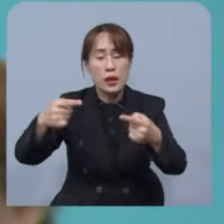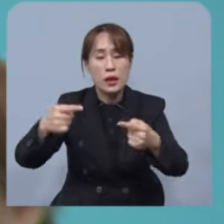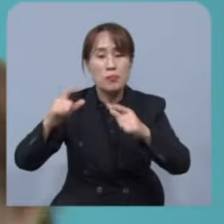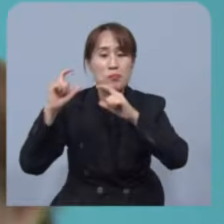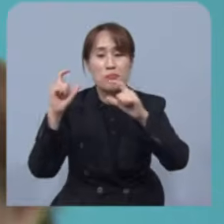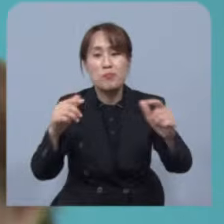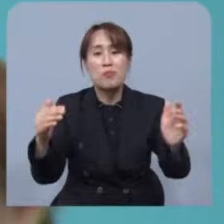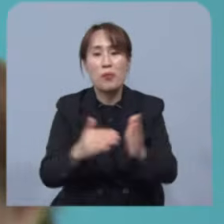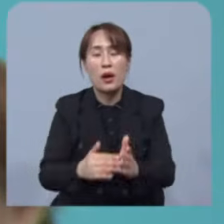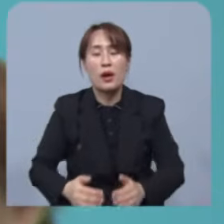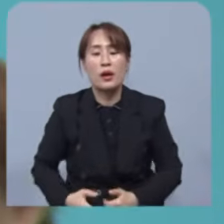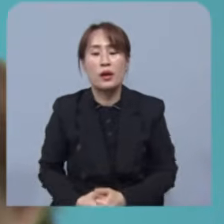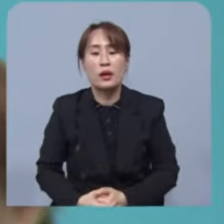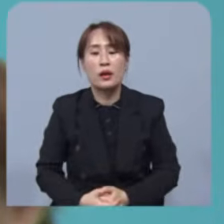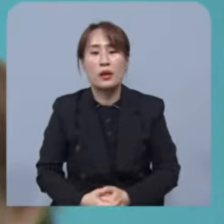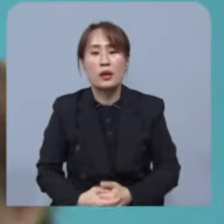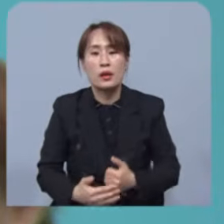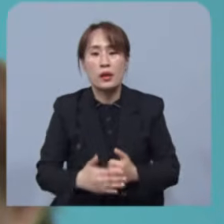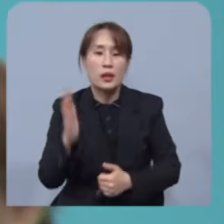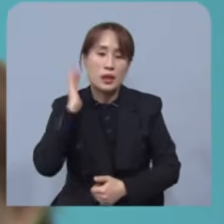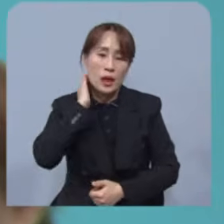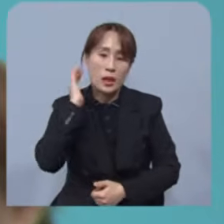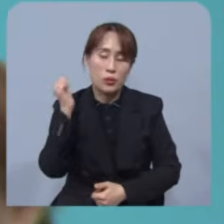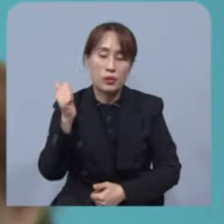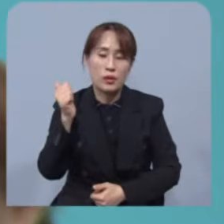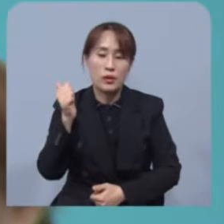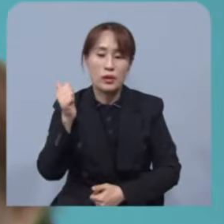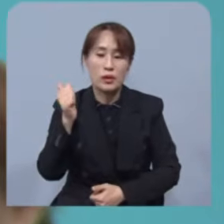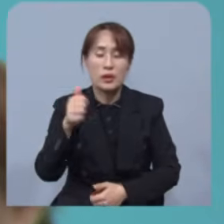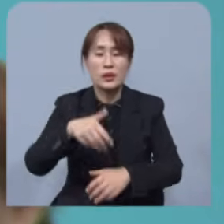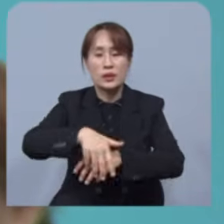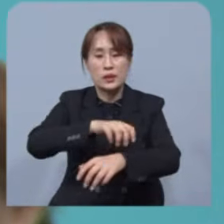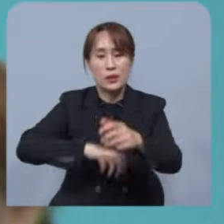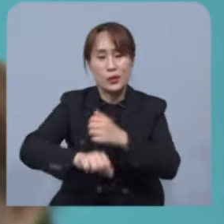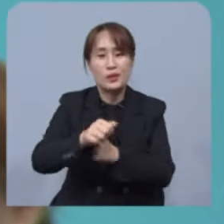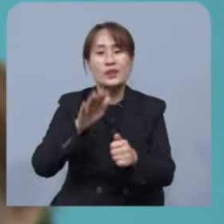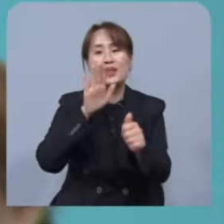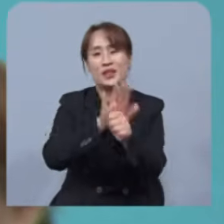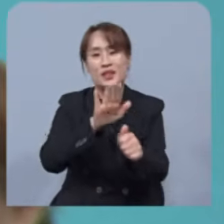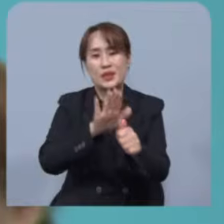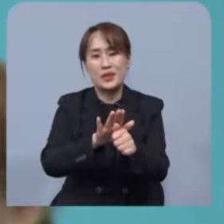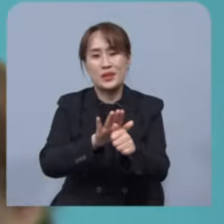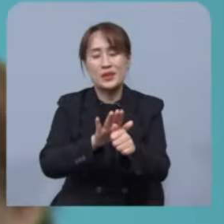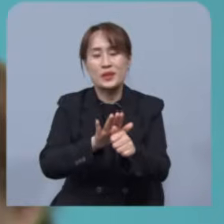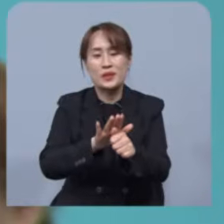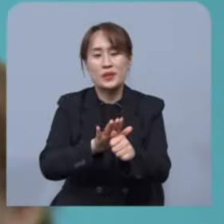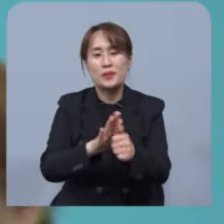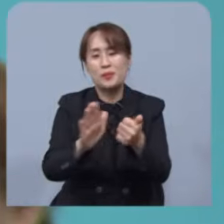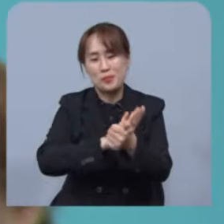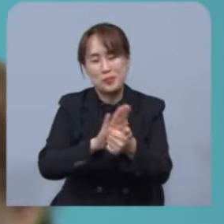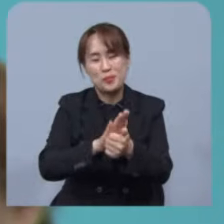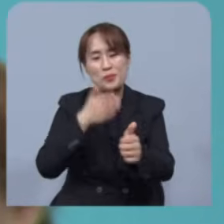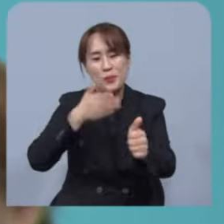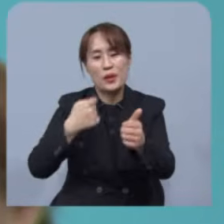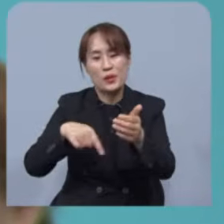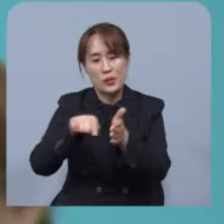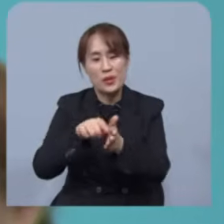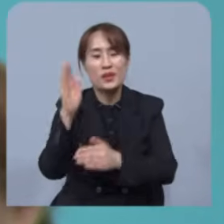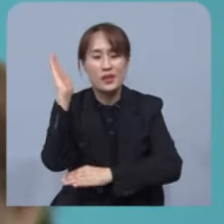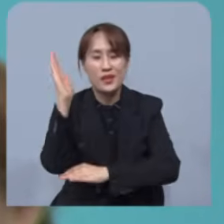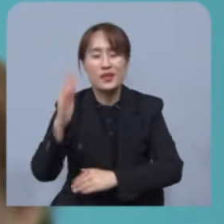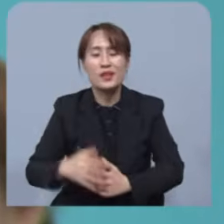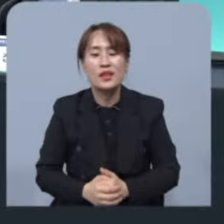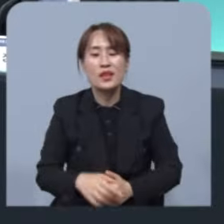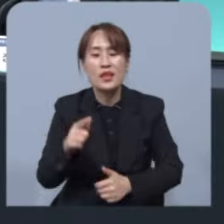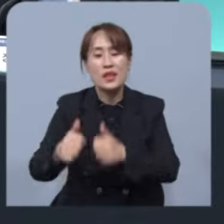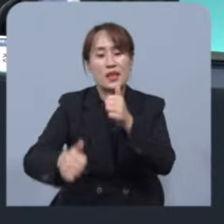선전포고를 하였습니다. 그래서 대통령님의 적극적인 지원과 지지를 부탁드리고자 이 자리에 섰고요.